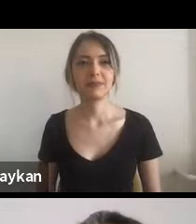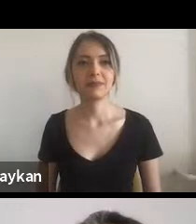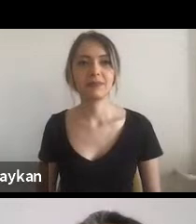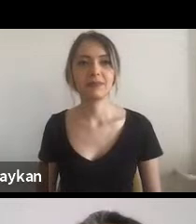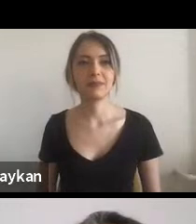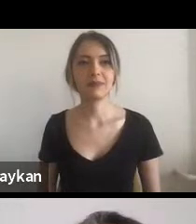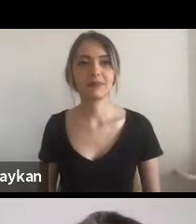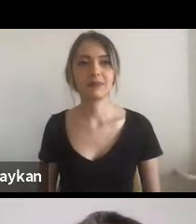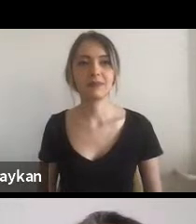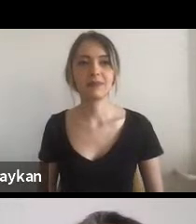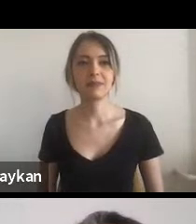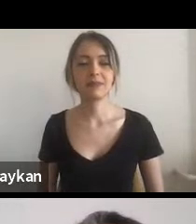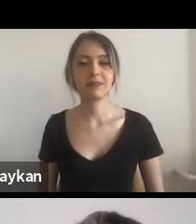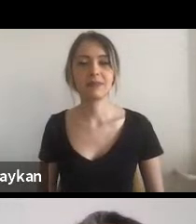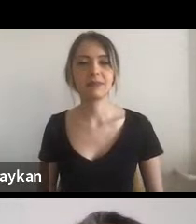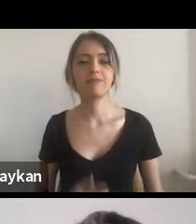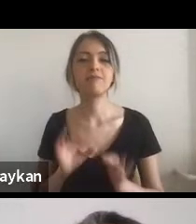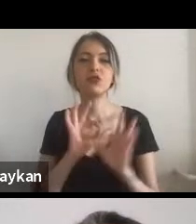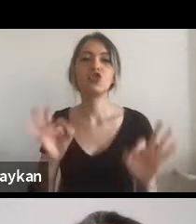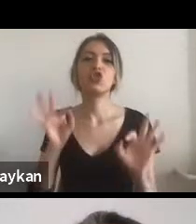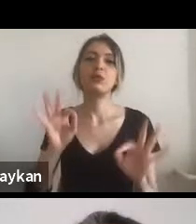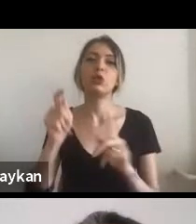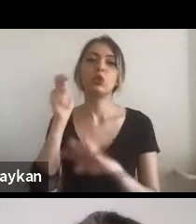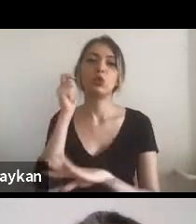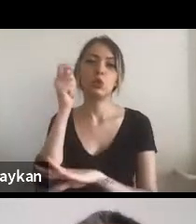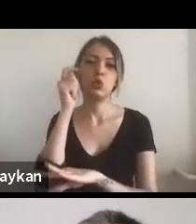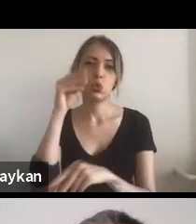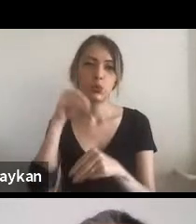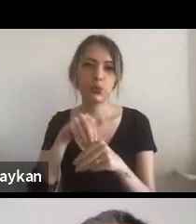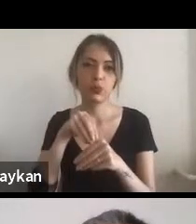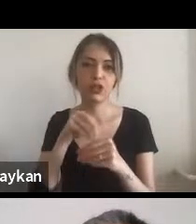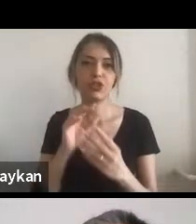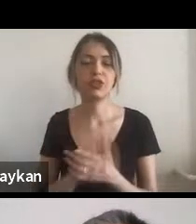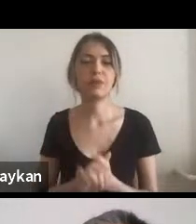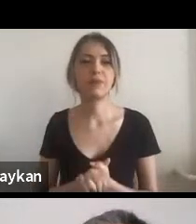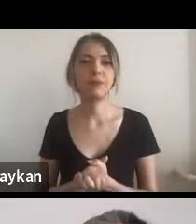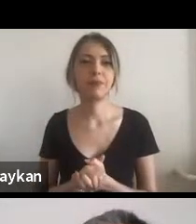Hiç uzatmadan sözü